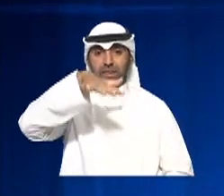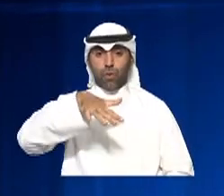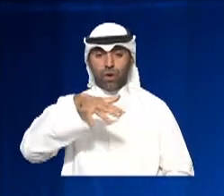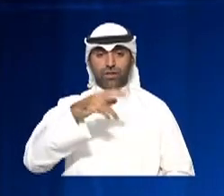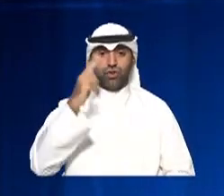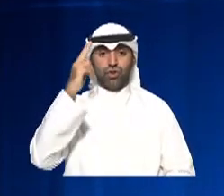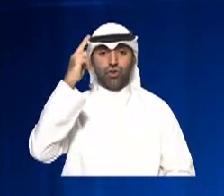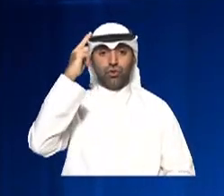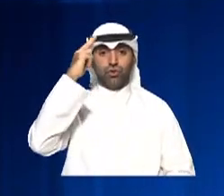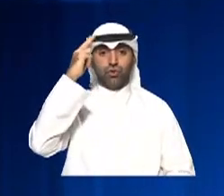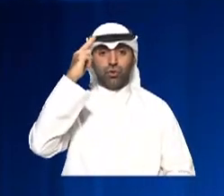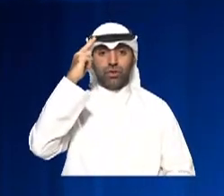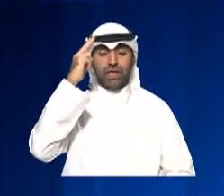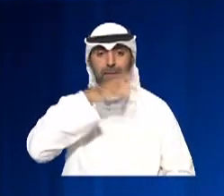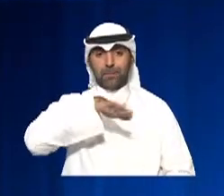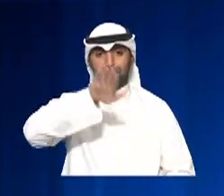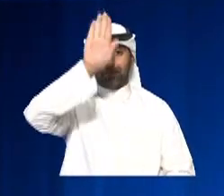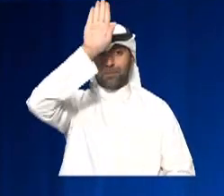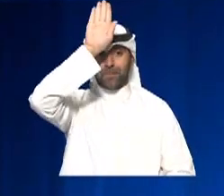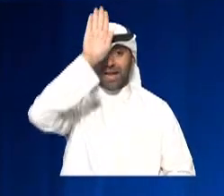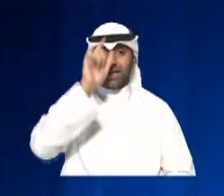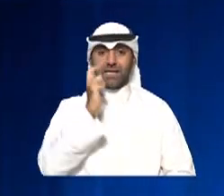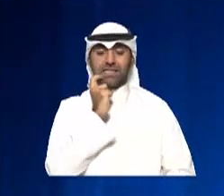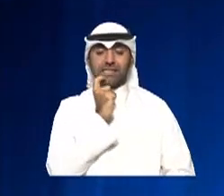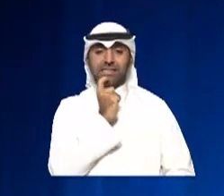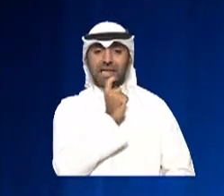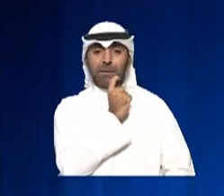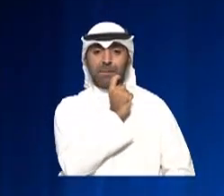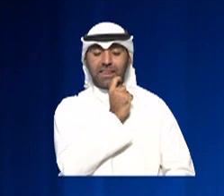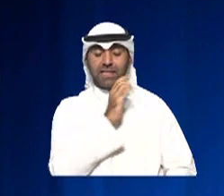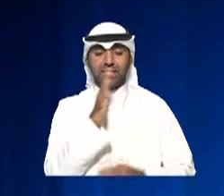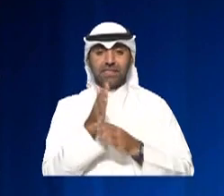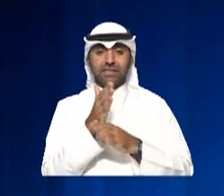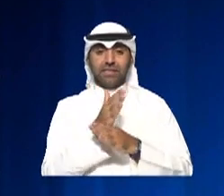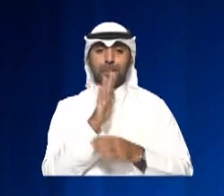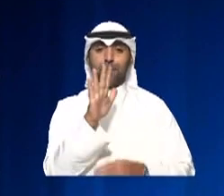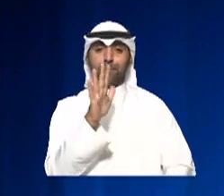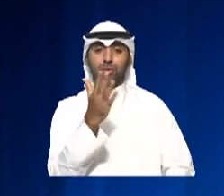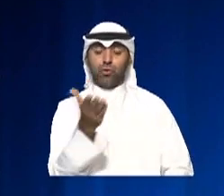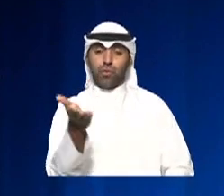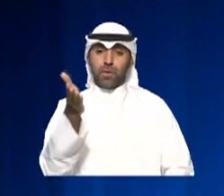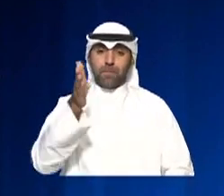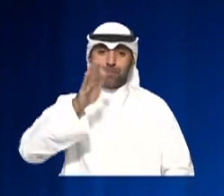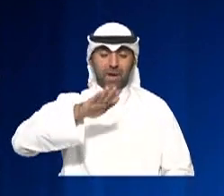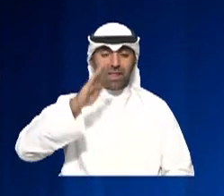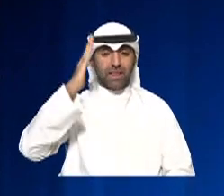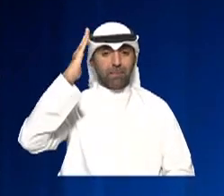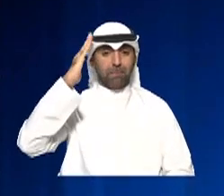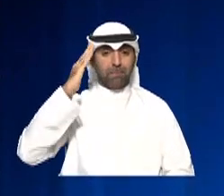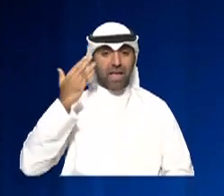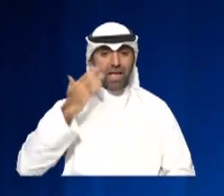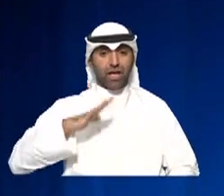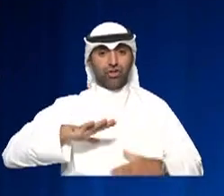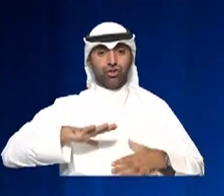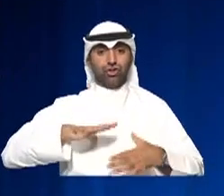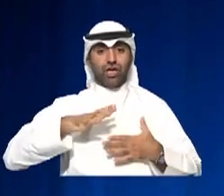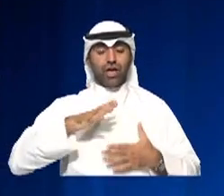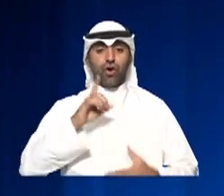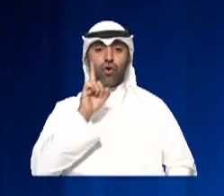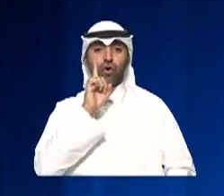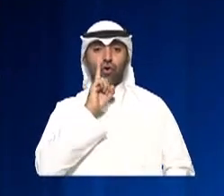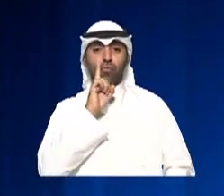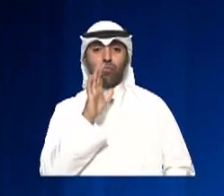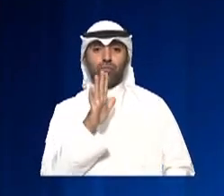الملك سلمان بن عبد العزيز آل سعود ملك المملكة العربية السعودية الشقيقة. ضمنها سموه خالص